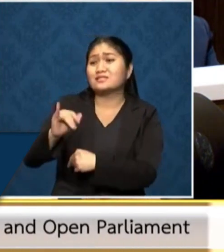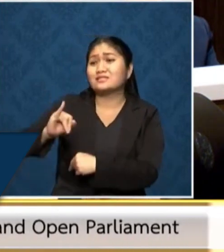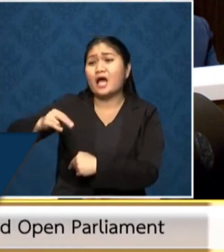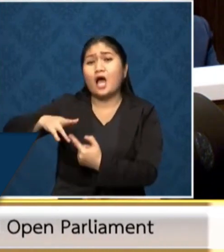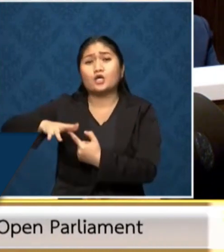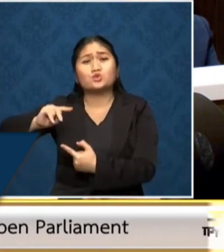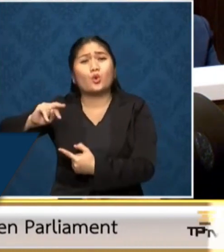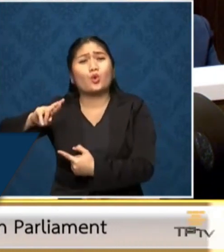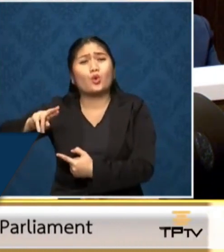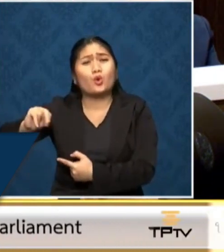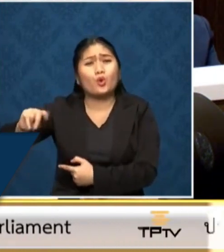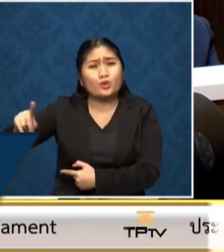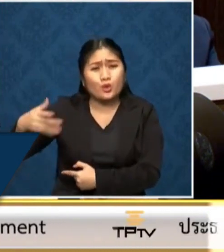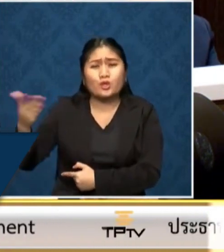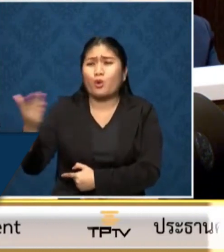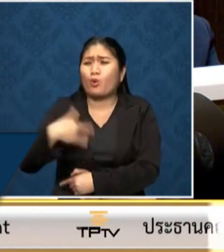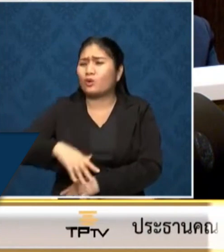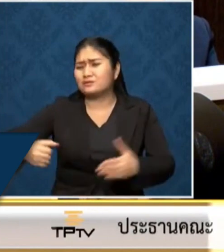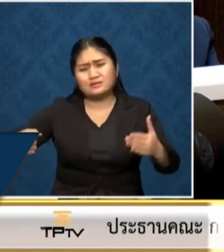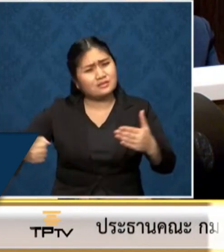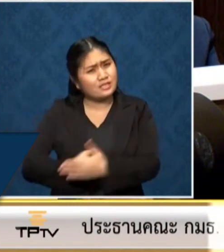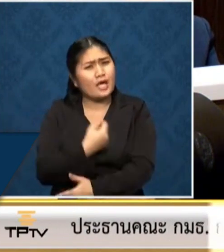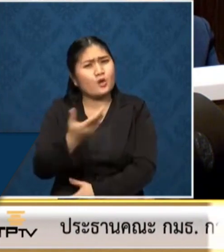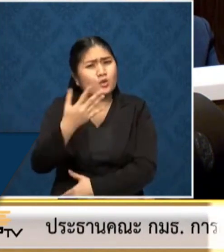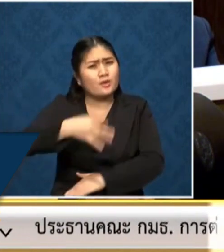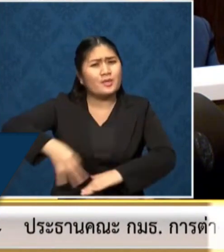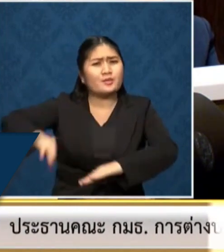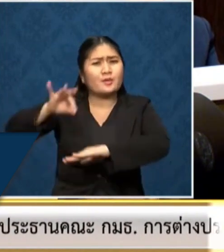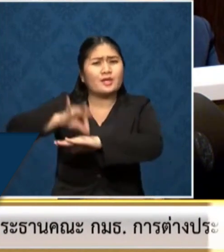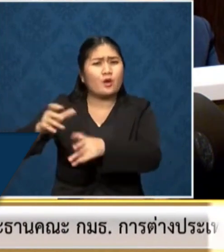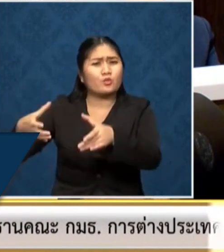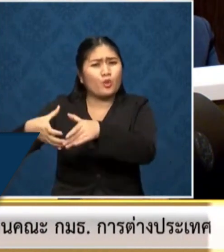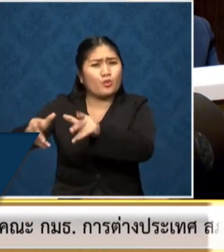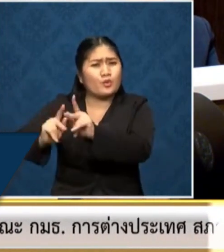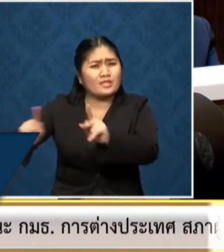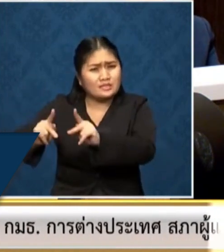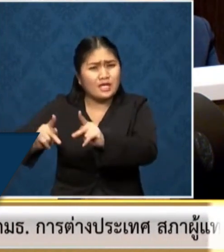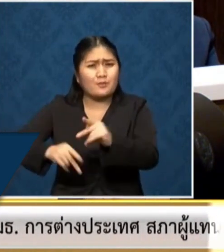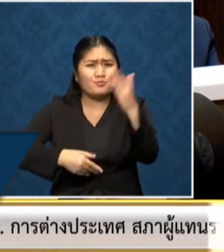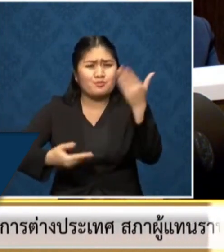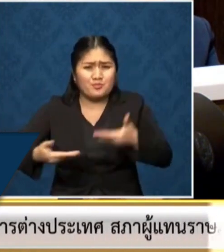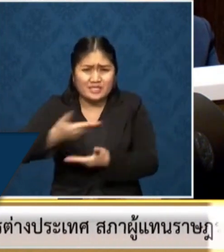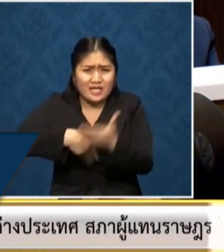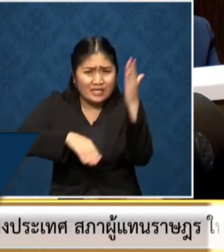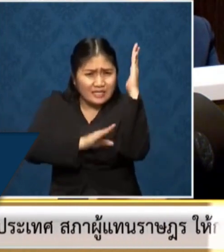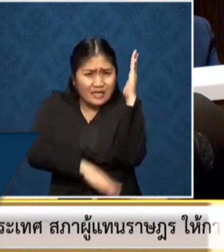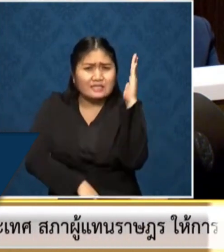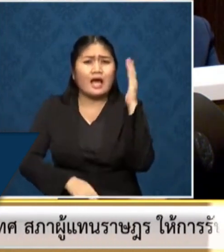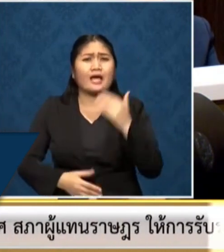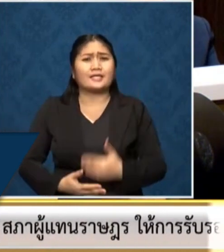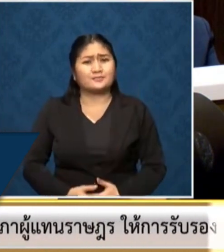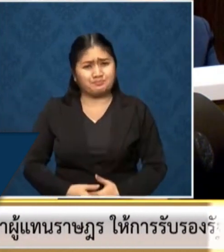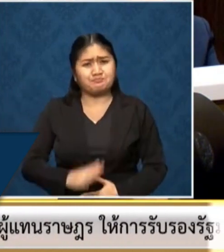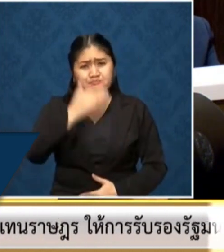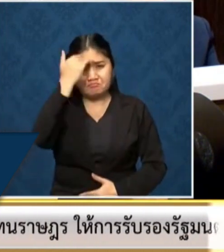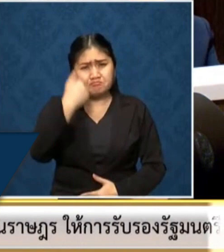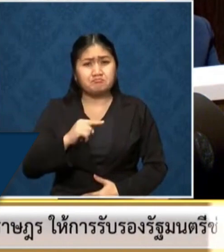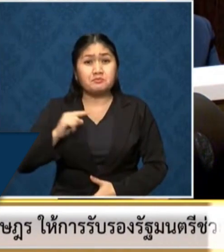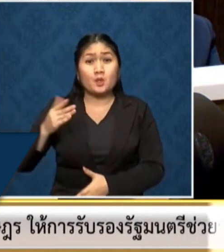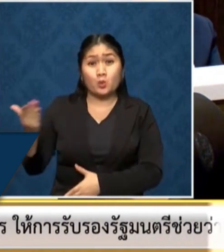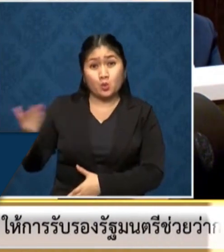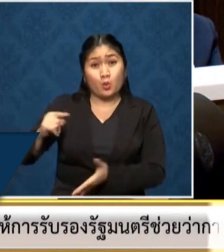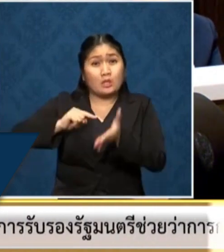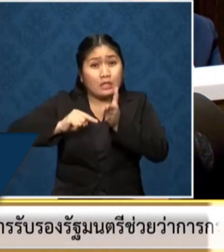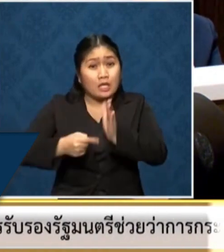ใช้แสงสนดายกบทานกำลขึ้ไปนั่งเป็ประทานกำลธการวิสามัพิจกณาชายแดนใต้เพราะสิ่ทท่านเริ่มและตั้แต่ปี